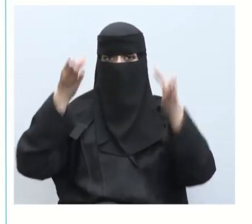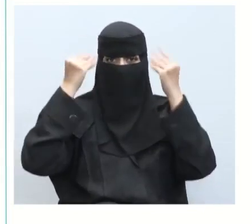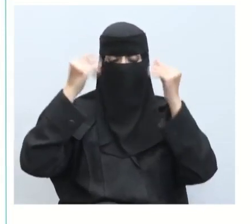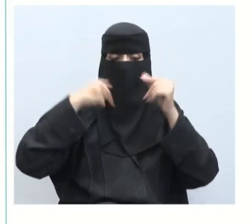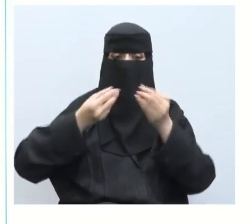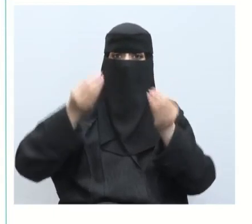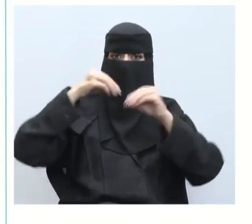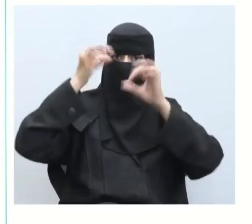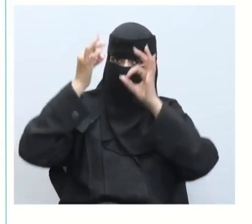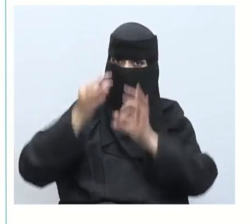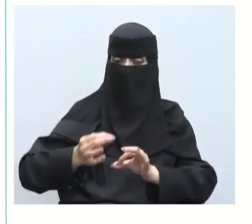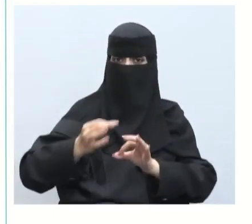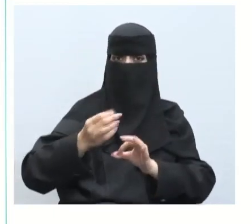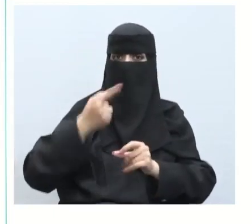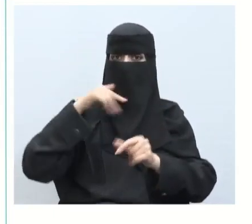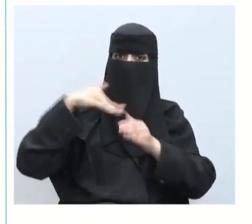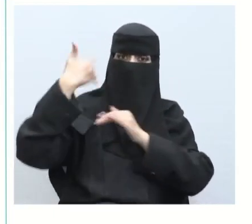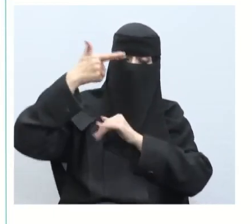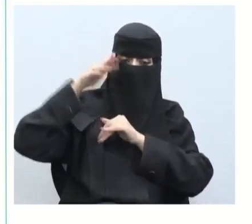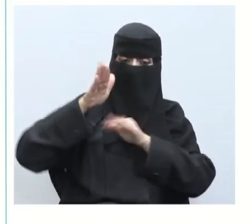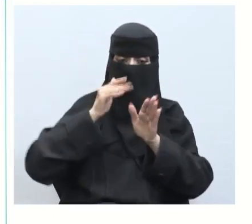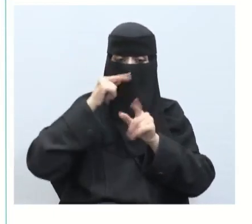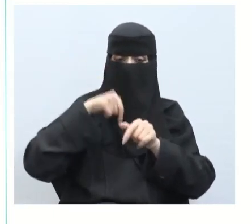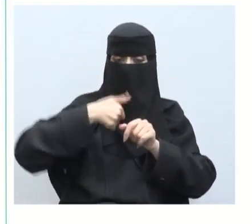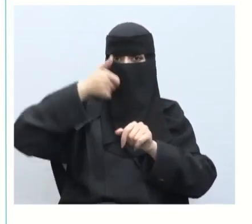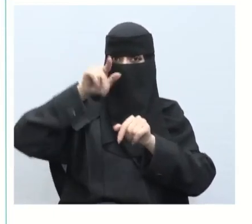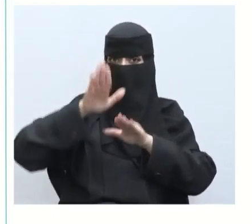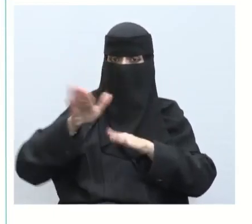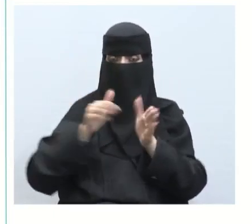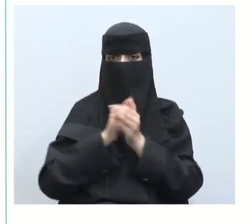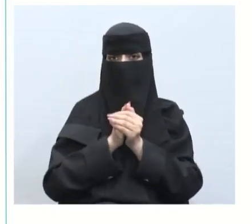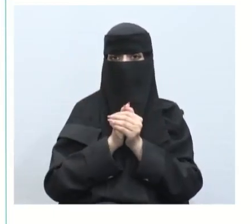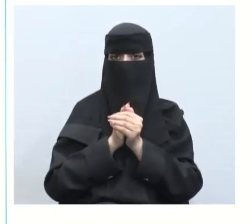و يتاكدون وبالتالي يكون